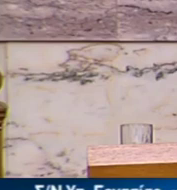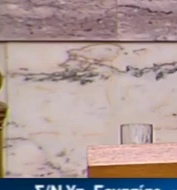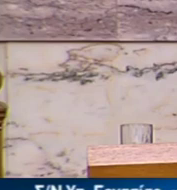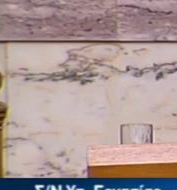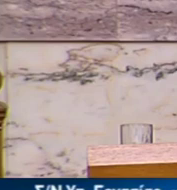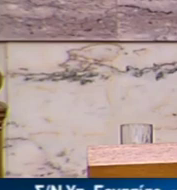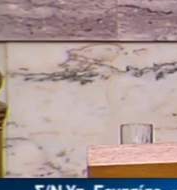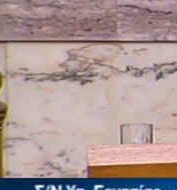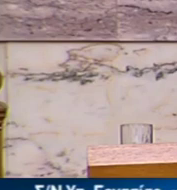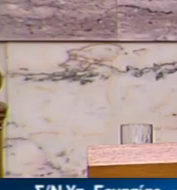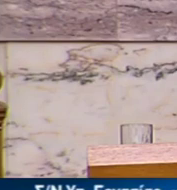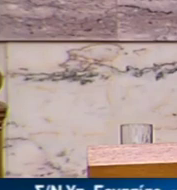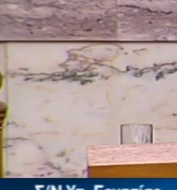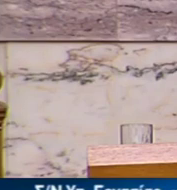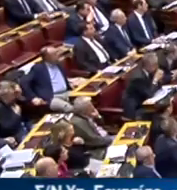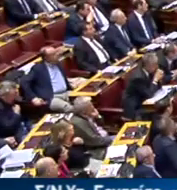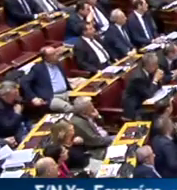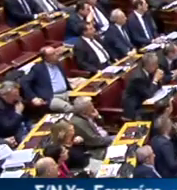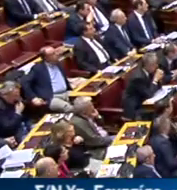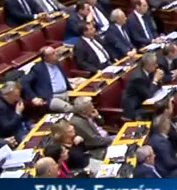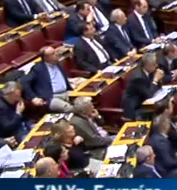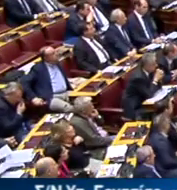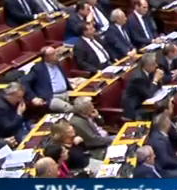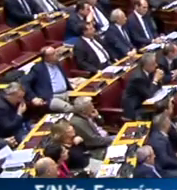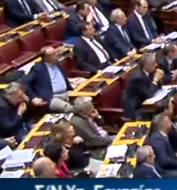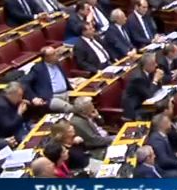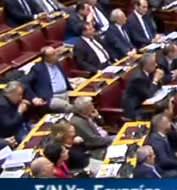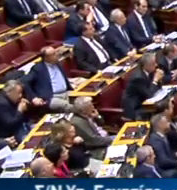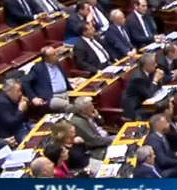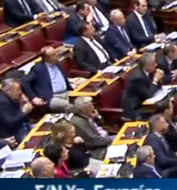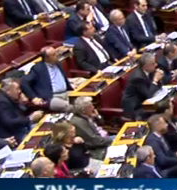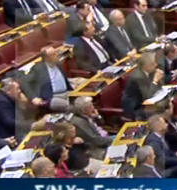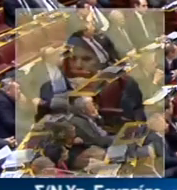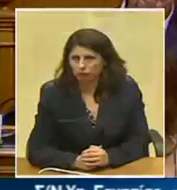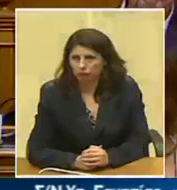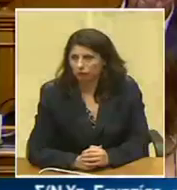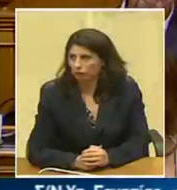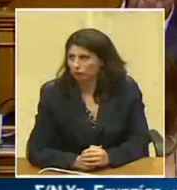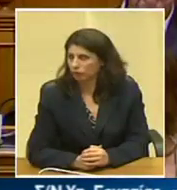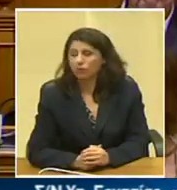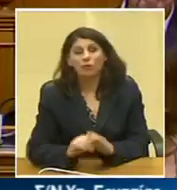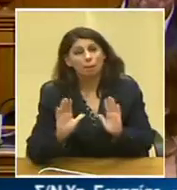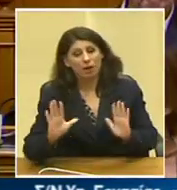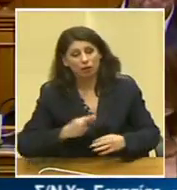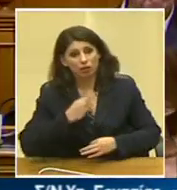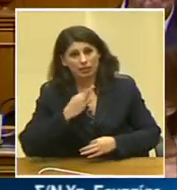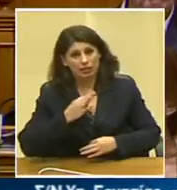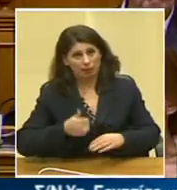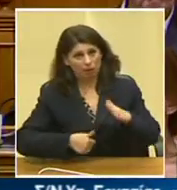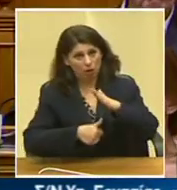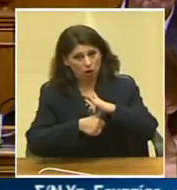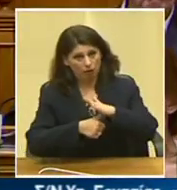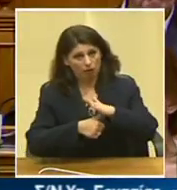παρακαλώ. Πάντως, κύριε Πρόεδρε, είμαι στη διάθεση του κύριου Μητσοτάκη όποτε θέλει στη Βουλή. Αν θέλει σε